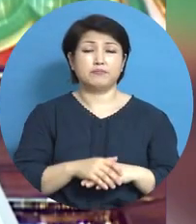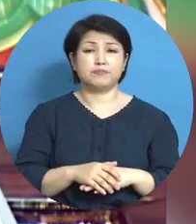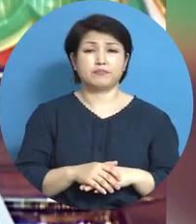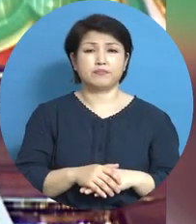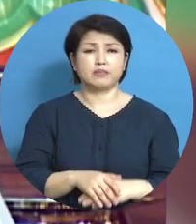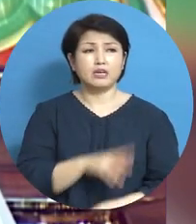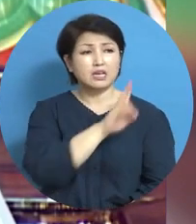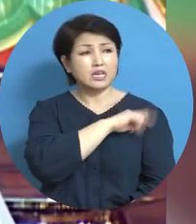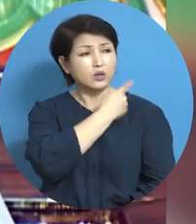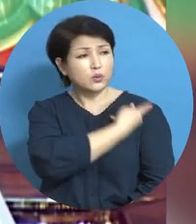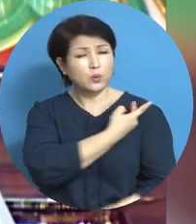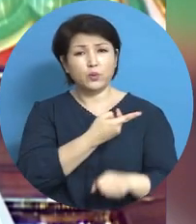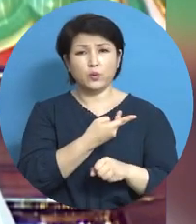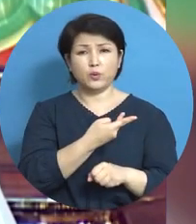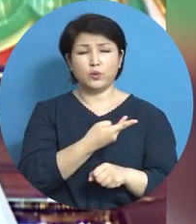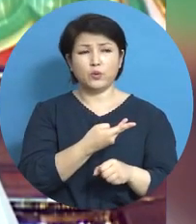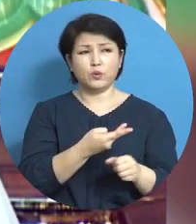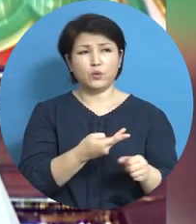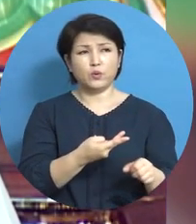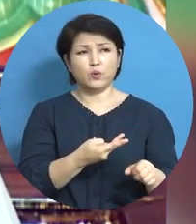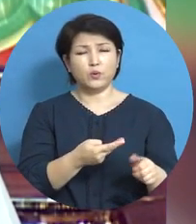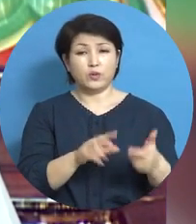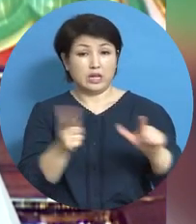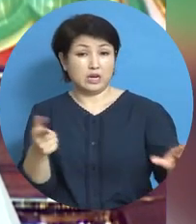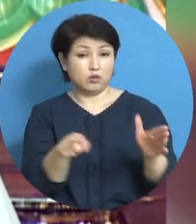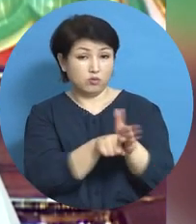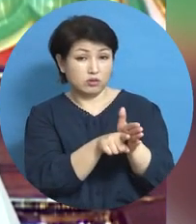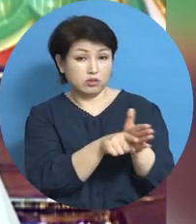이 교도들이 여러